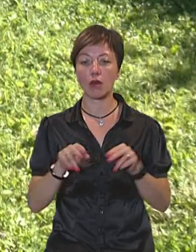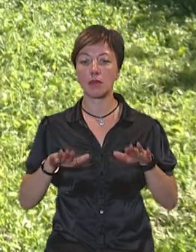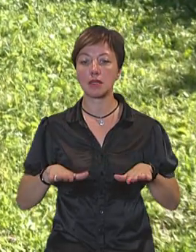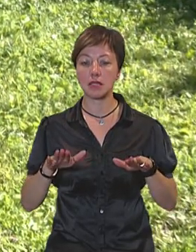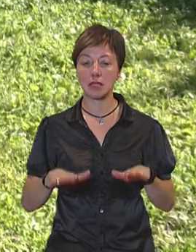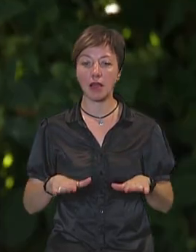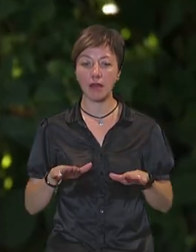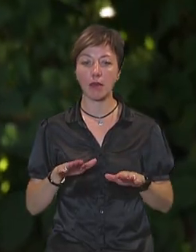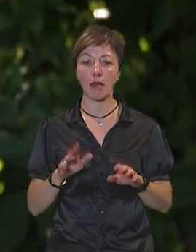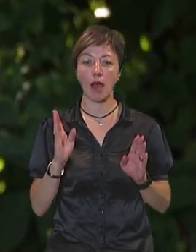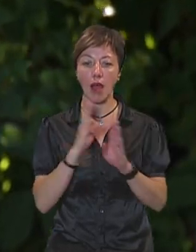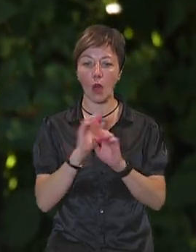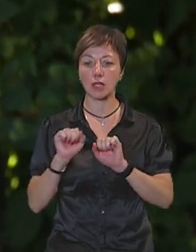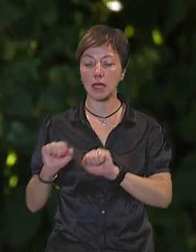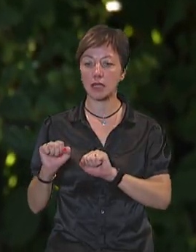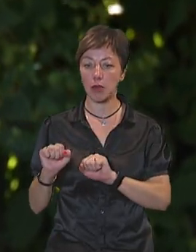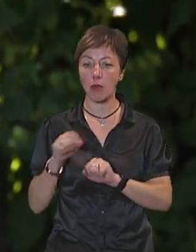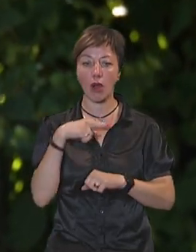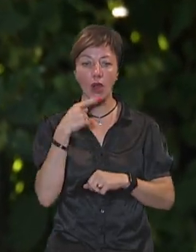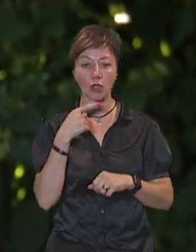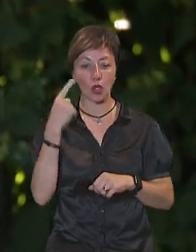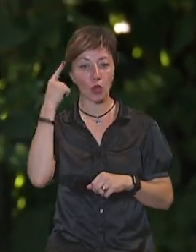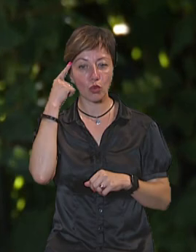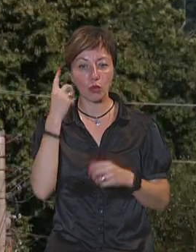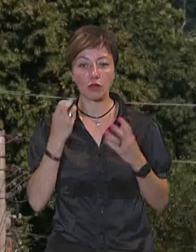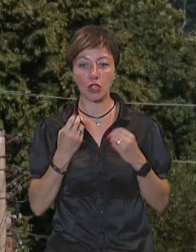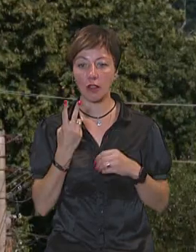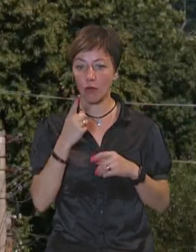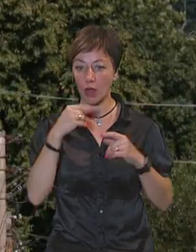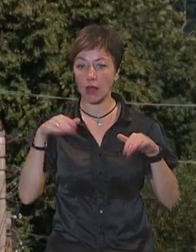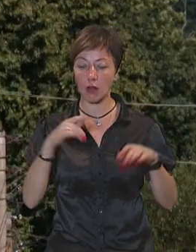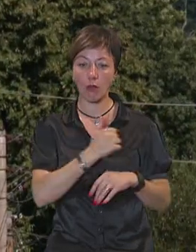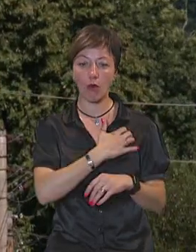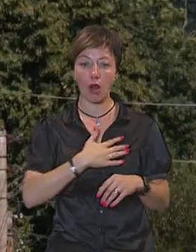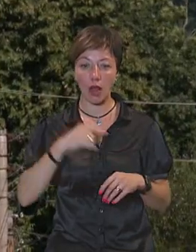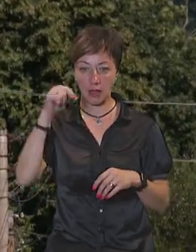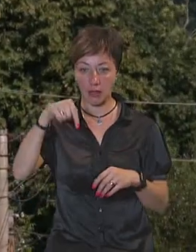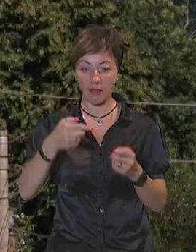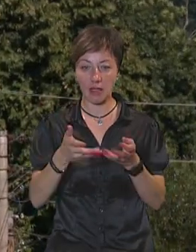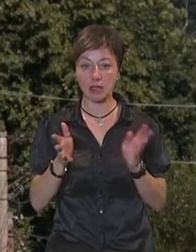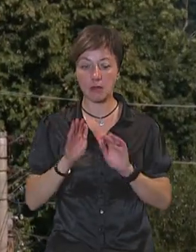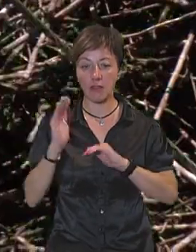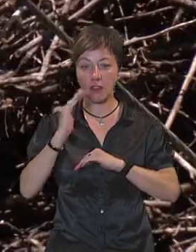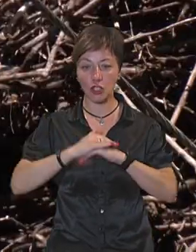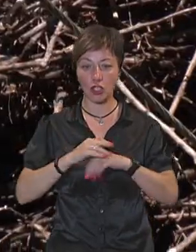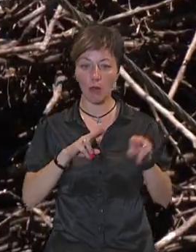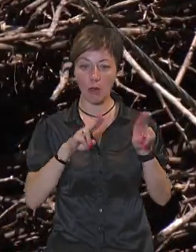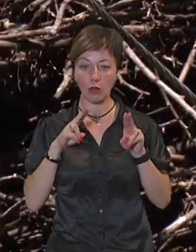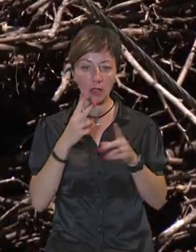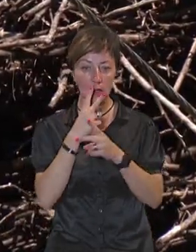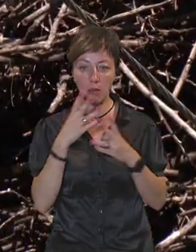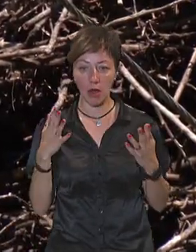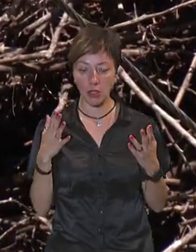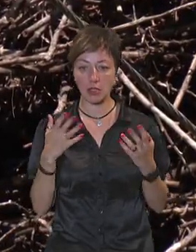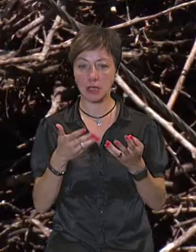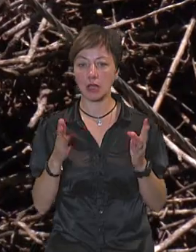місцевим екозахисникам. Микола Сопронюк говорить, думав, ще двоє лелек поранені у гнізді, бо після вечірніх пострілів їх не бачив.